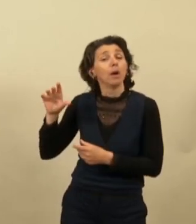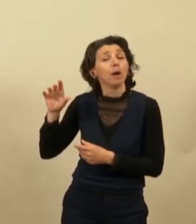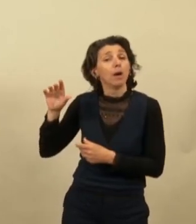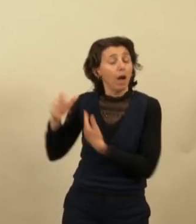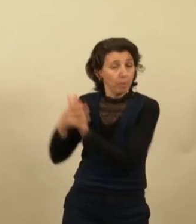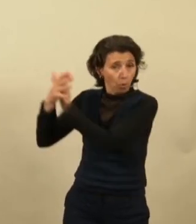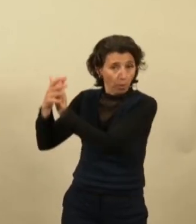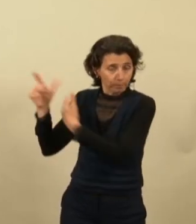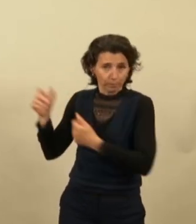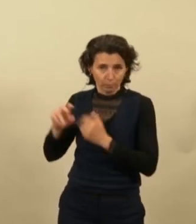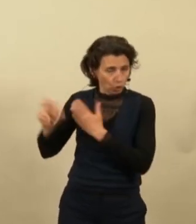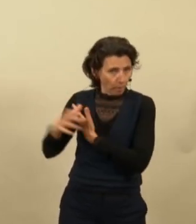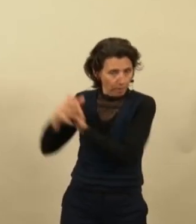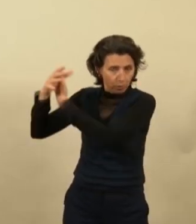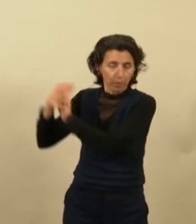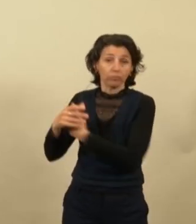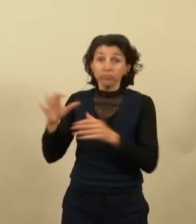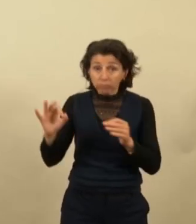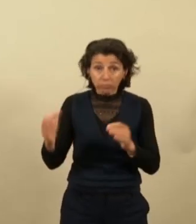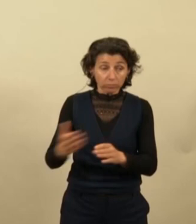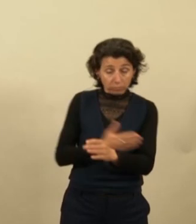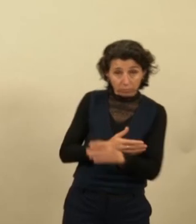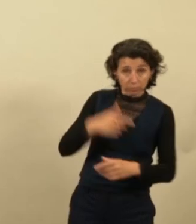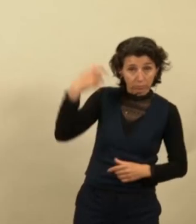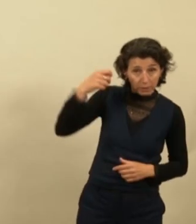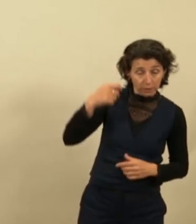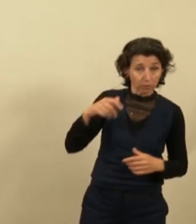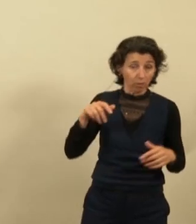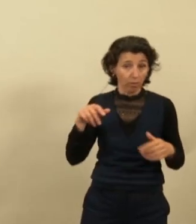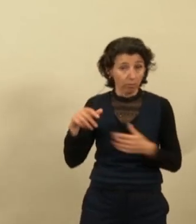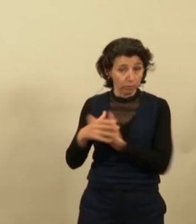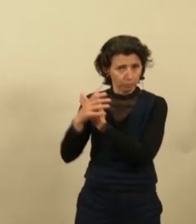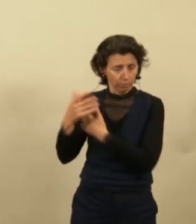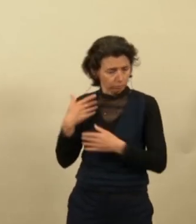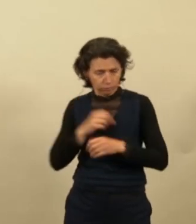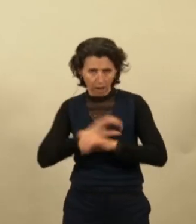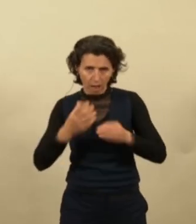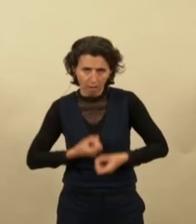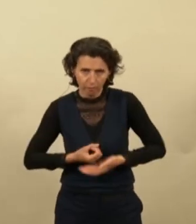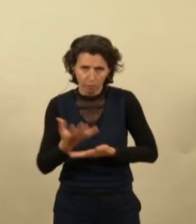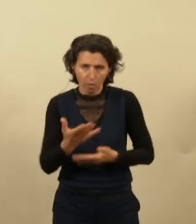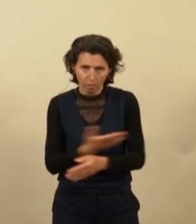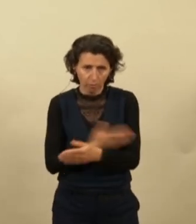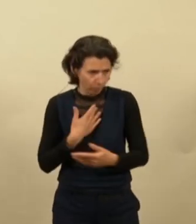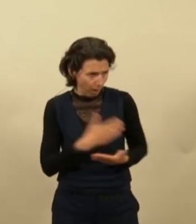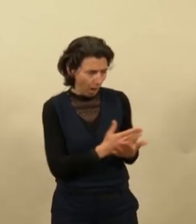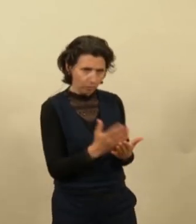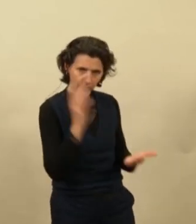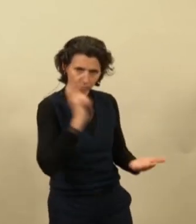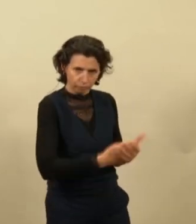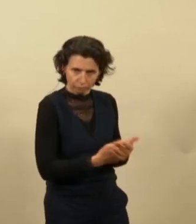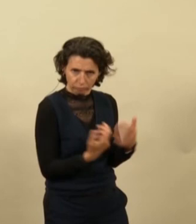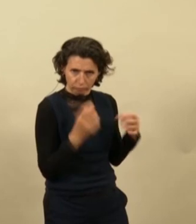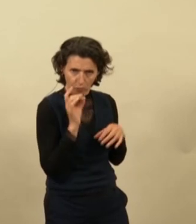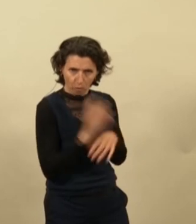le président de la métropole avait lui clairement exprimé son refus d'acheter ses actions cette information